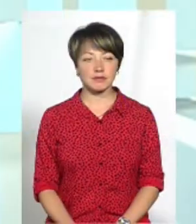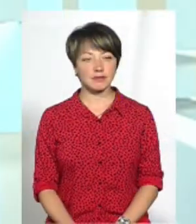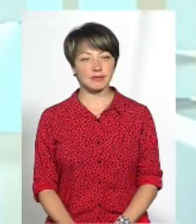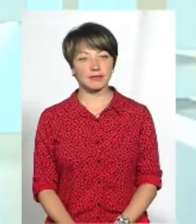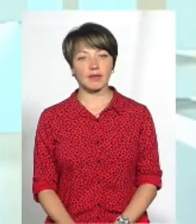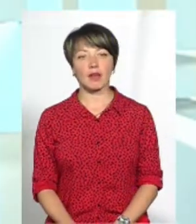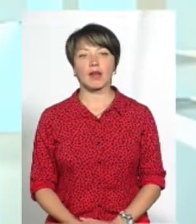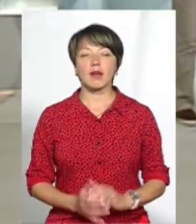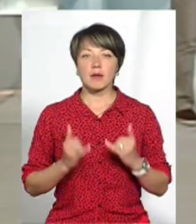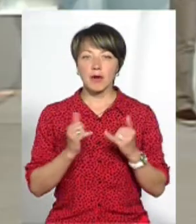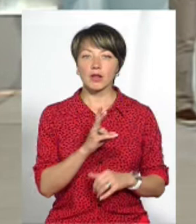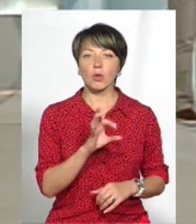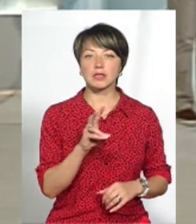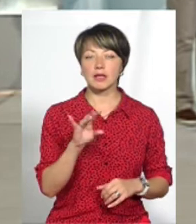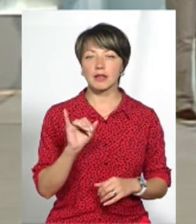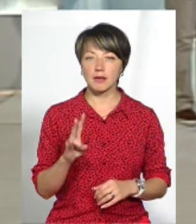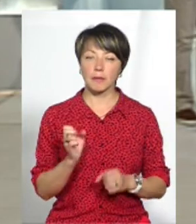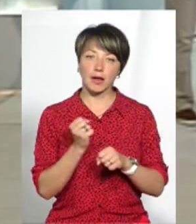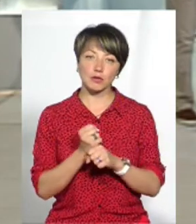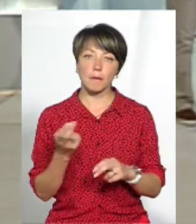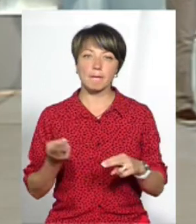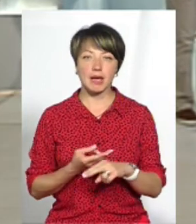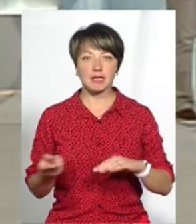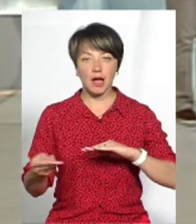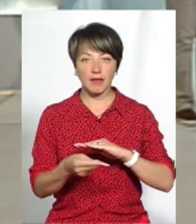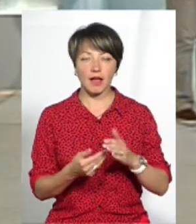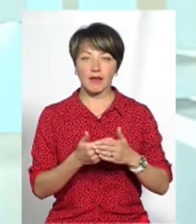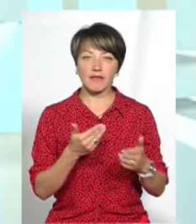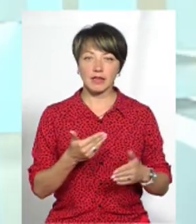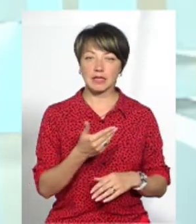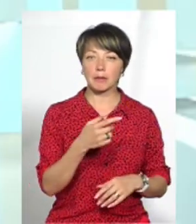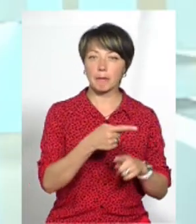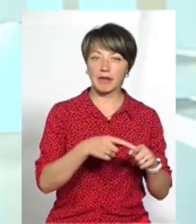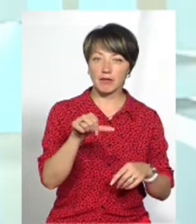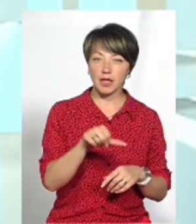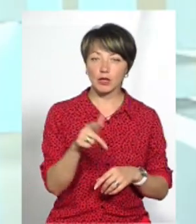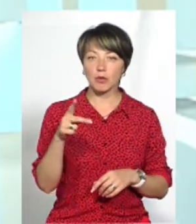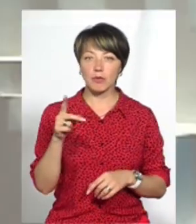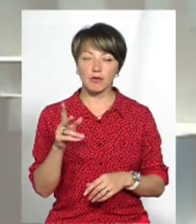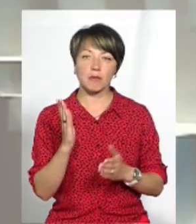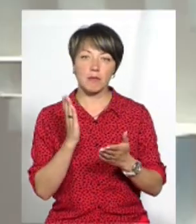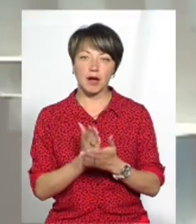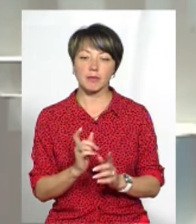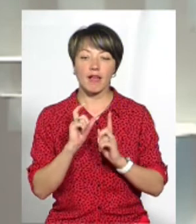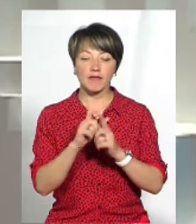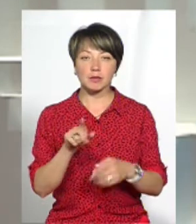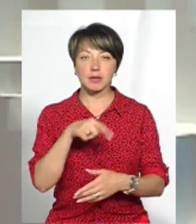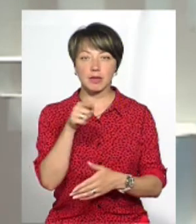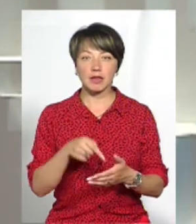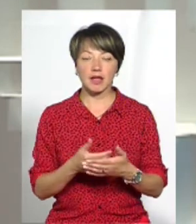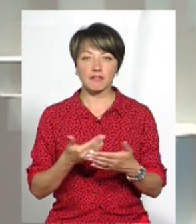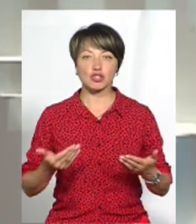Пане Костянтине, наголошую, працюємо без агітації. Від півхвилини до півтори будете мати для відповідей на запитання